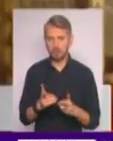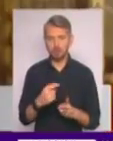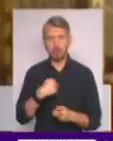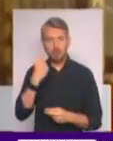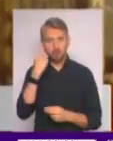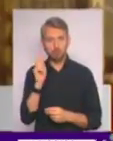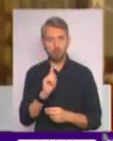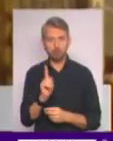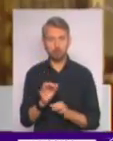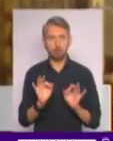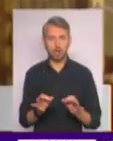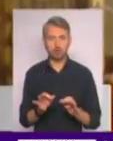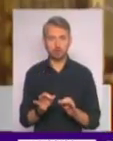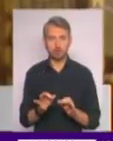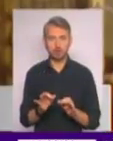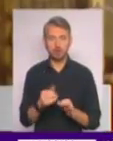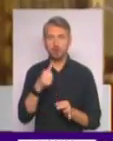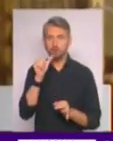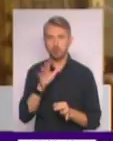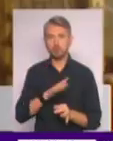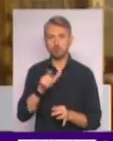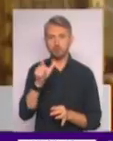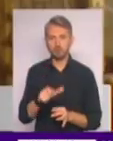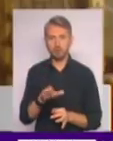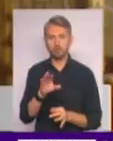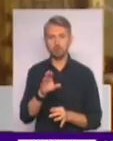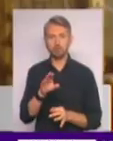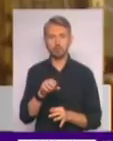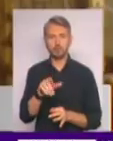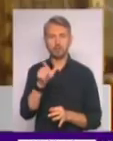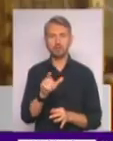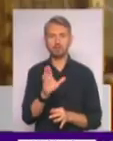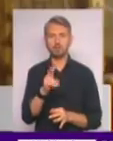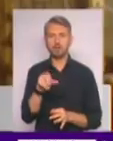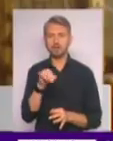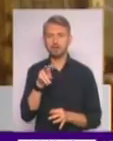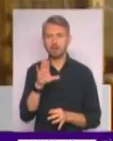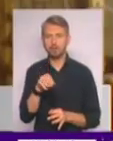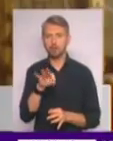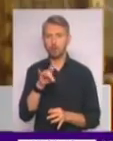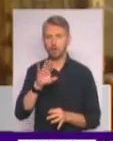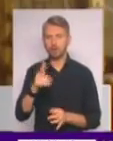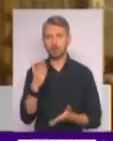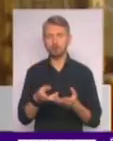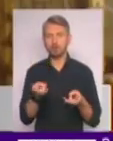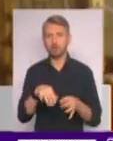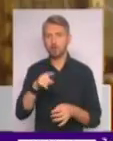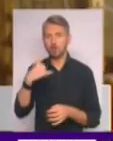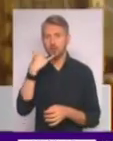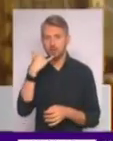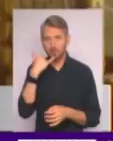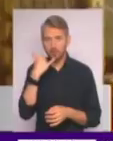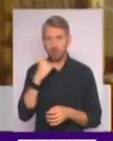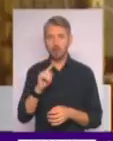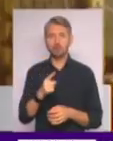думаю, що, до речі, вчора у нас якраз був пан Владислав Турець, і от якщо залишився номер телефону депутатського приймання, чи був вам прямо зараз